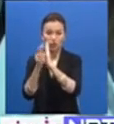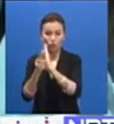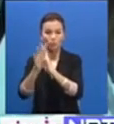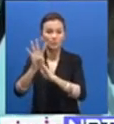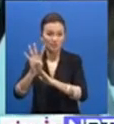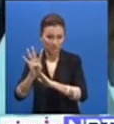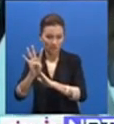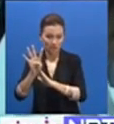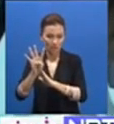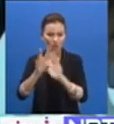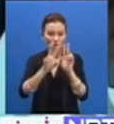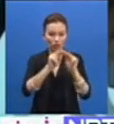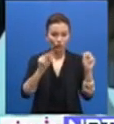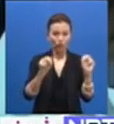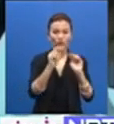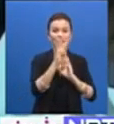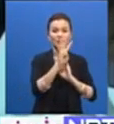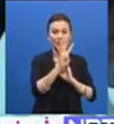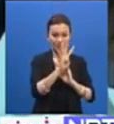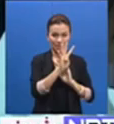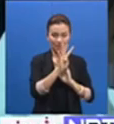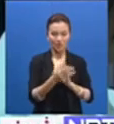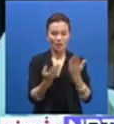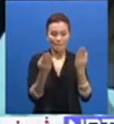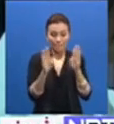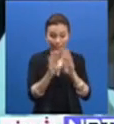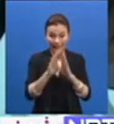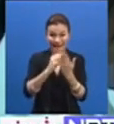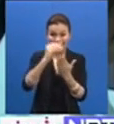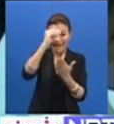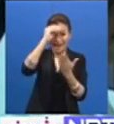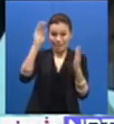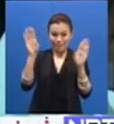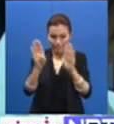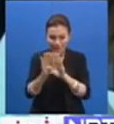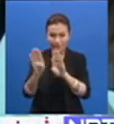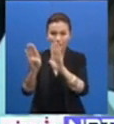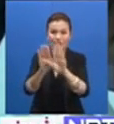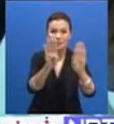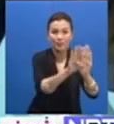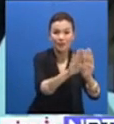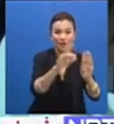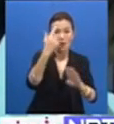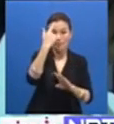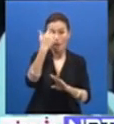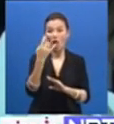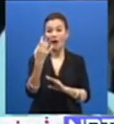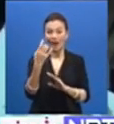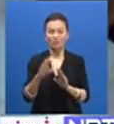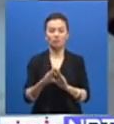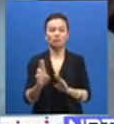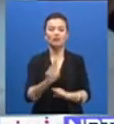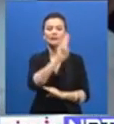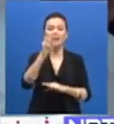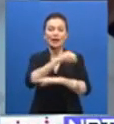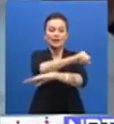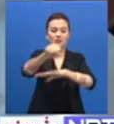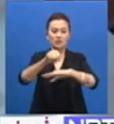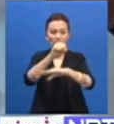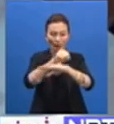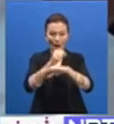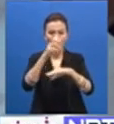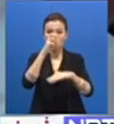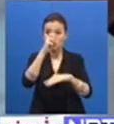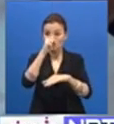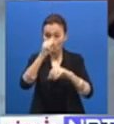4แห่งนนทบุรี 4แห่งให้ปิดการเรียนการสอนเนื่องจากสถาบันทดสอบทางการศึกษาแห่งชาติหรือสทสจะจัด